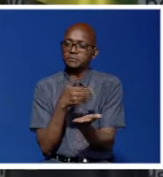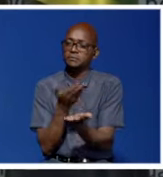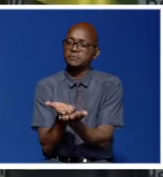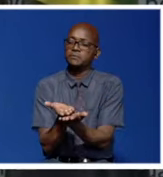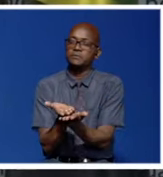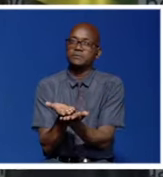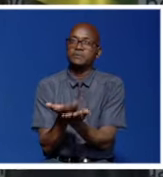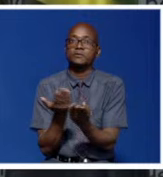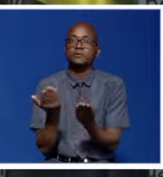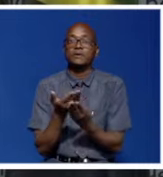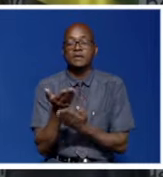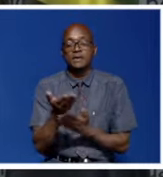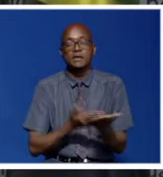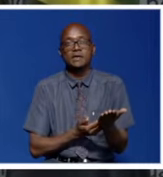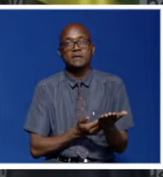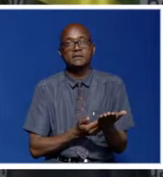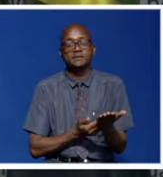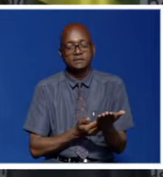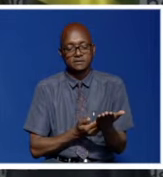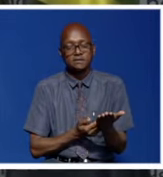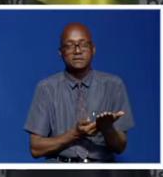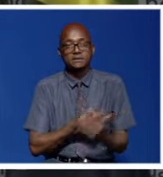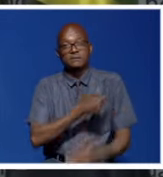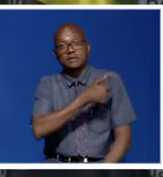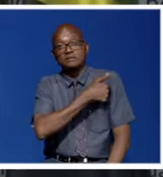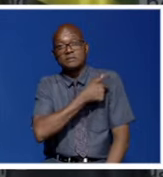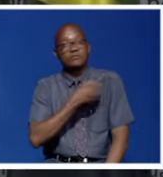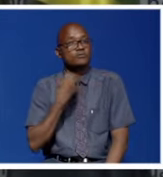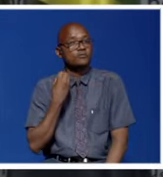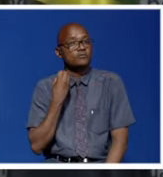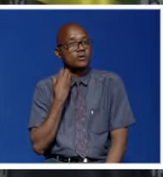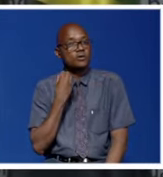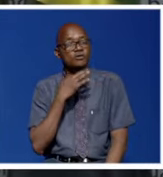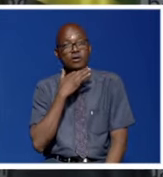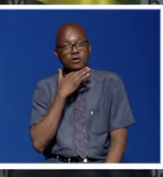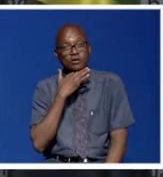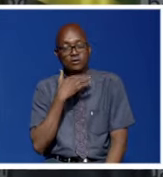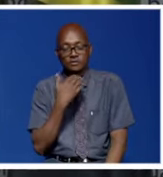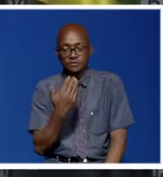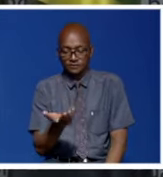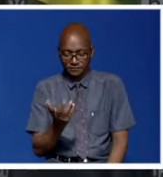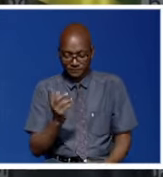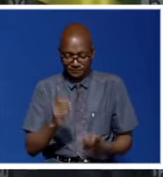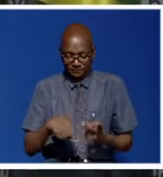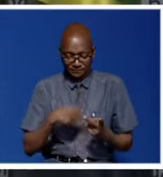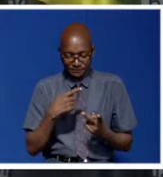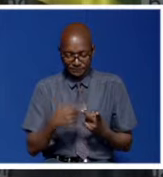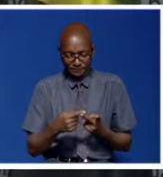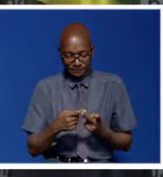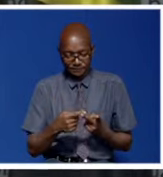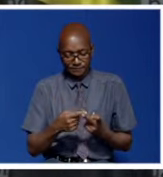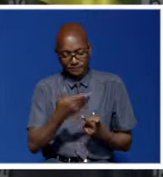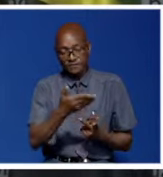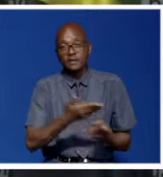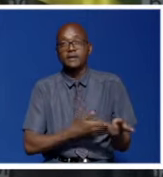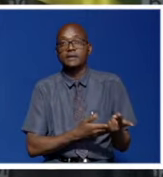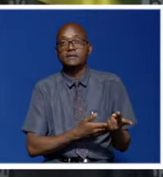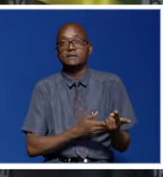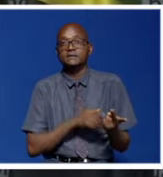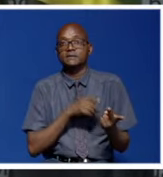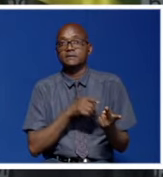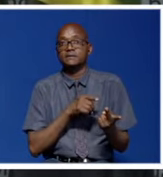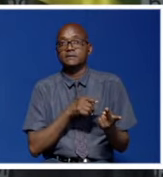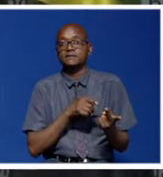hati za matibabu za uongo, lakini wengine wakiwa na hati za kuwa tayari